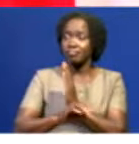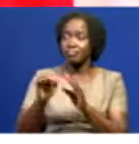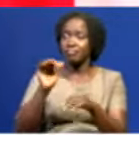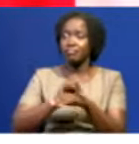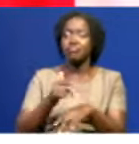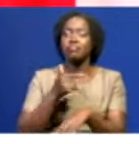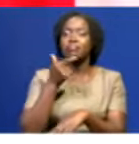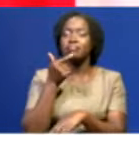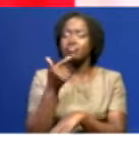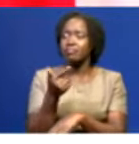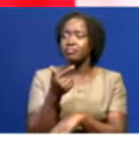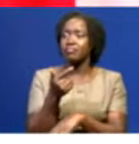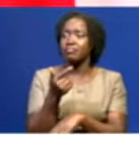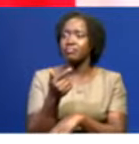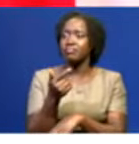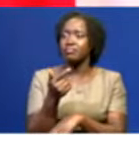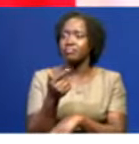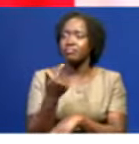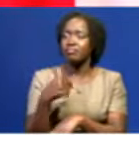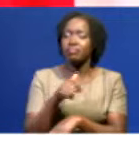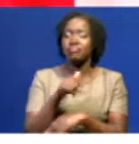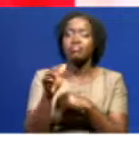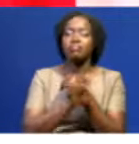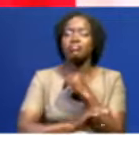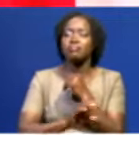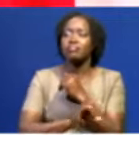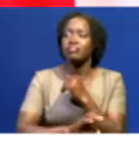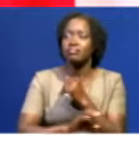niseme, sisi ni inchi